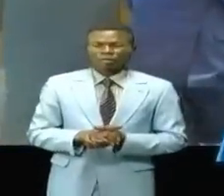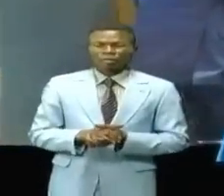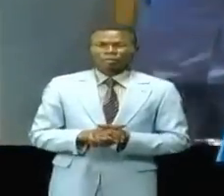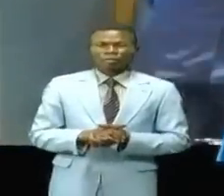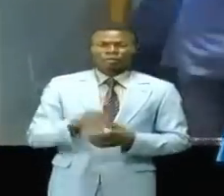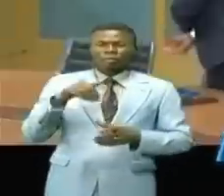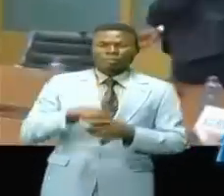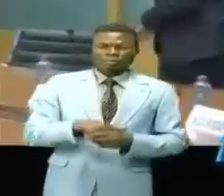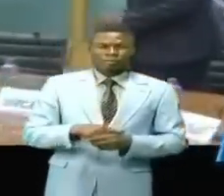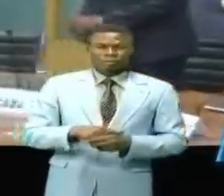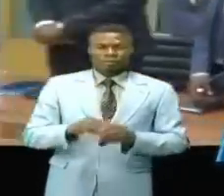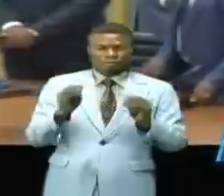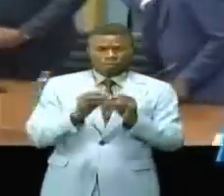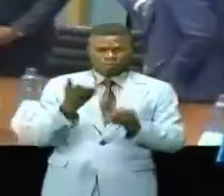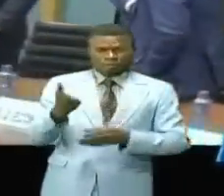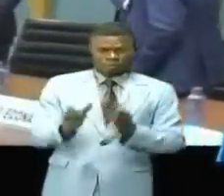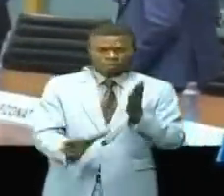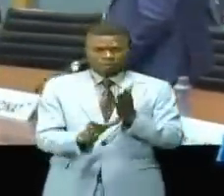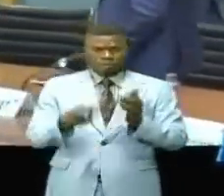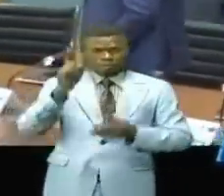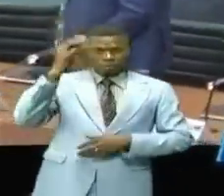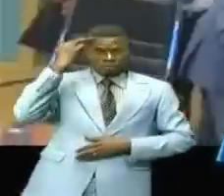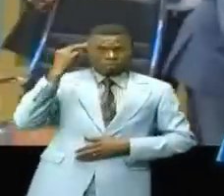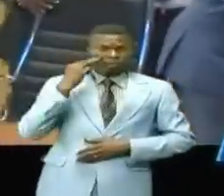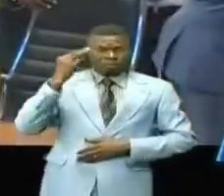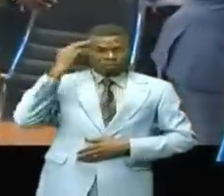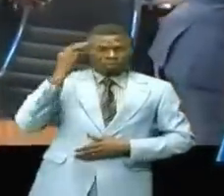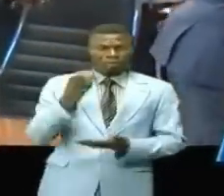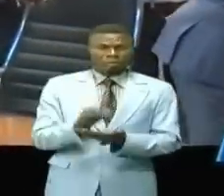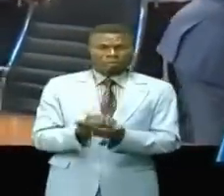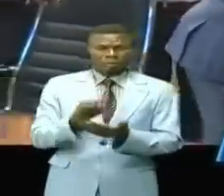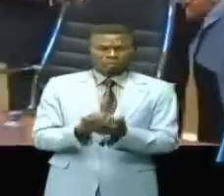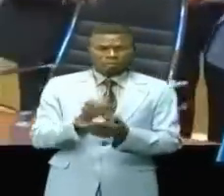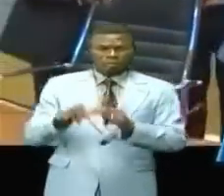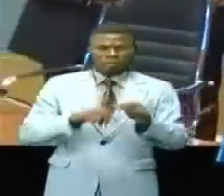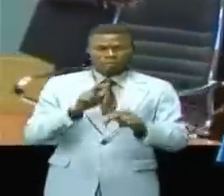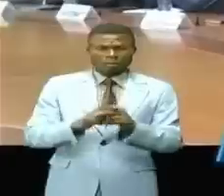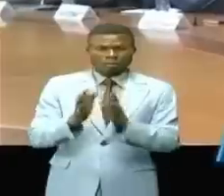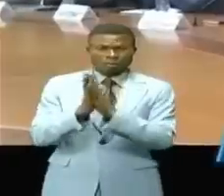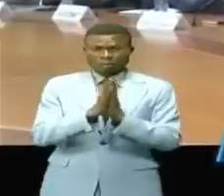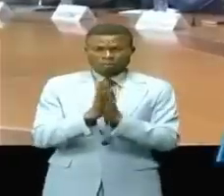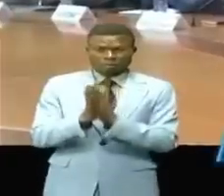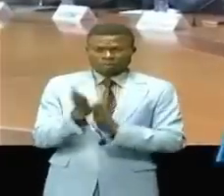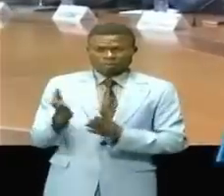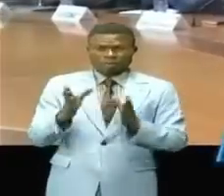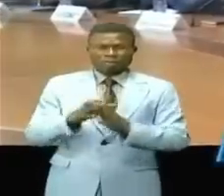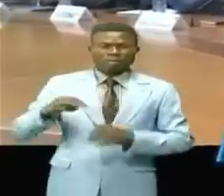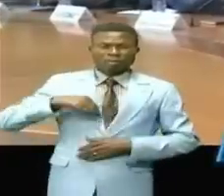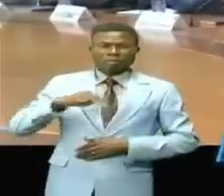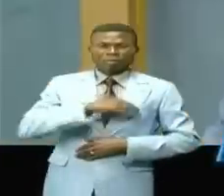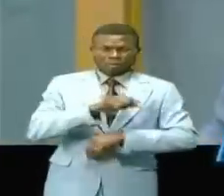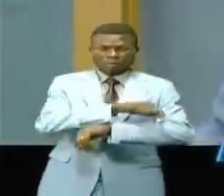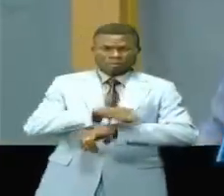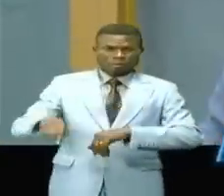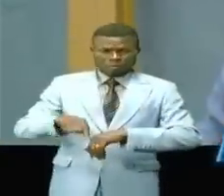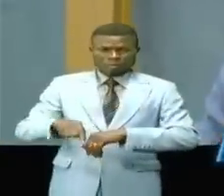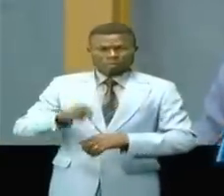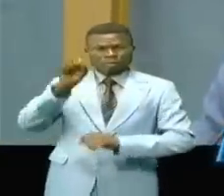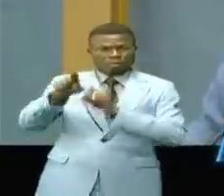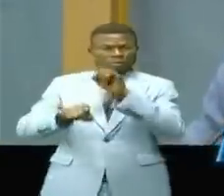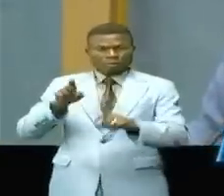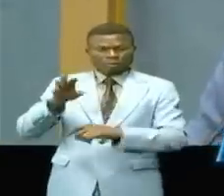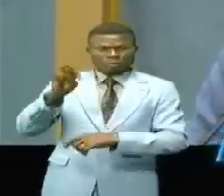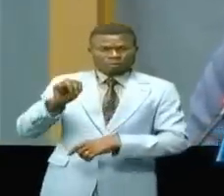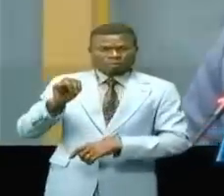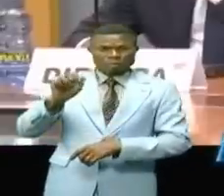Autour de ces tables, le vice-premier ministre, ministre de l'économie nationale, Vital Kamerhe, et les membres du cabinet d'audit Mazars commis